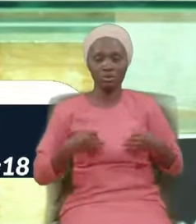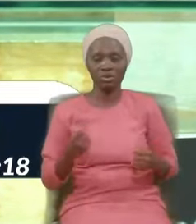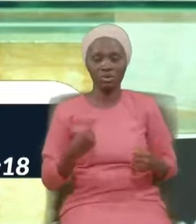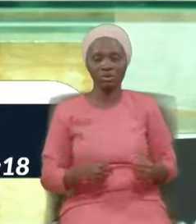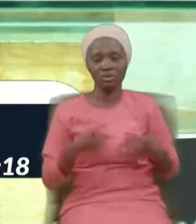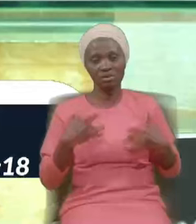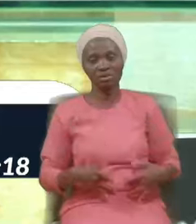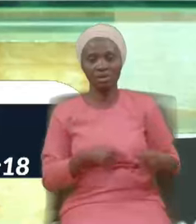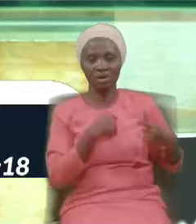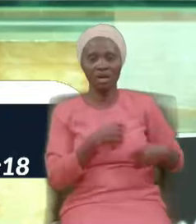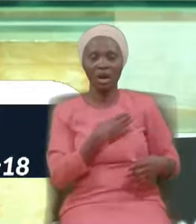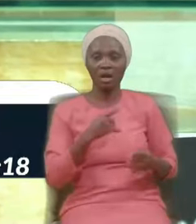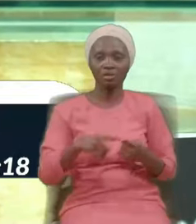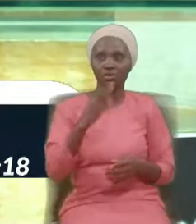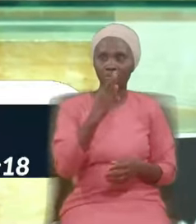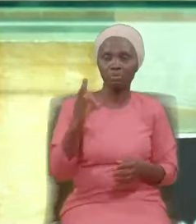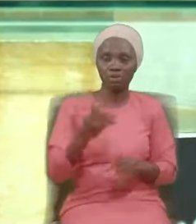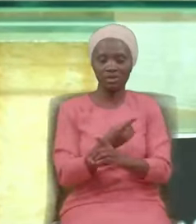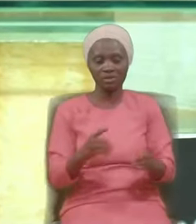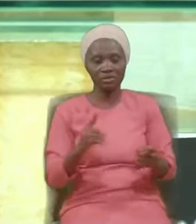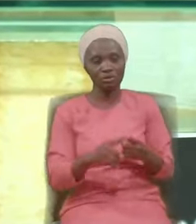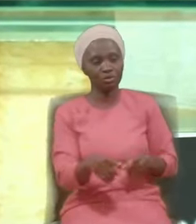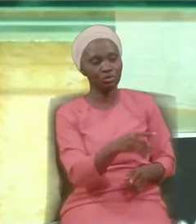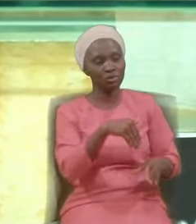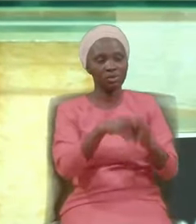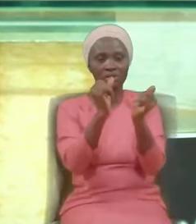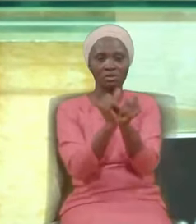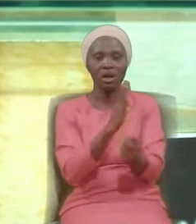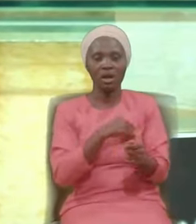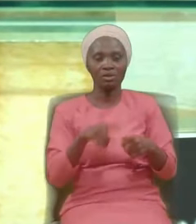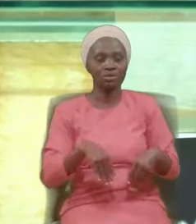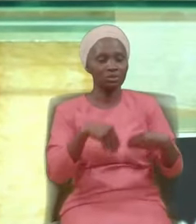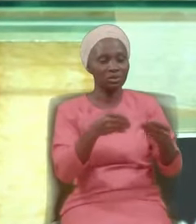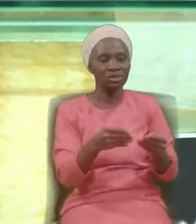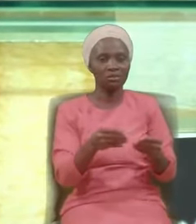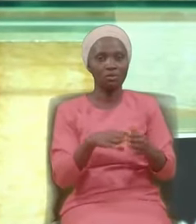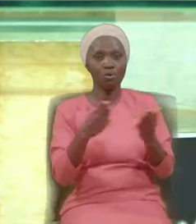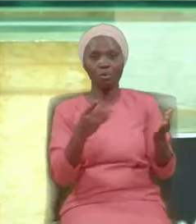Pour proclamer aux captifs la délivrance. Aux aveugles